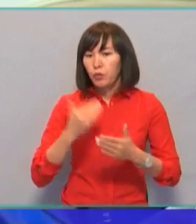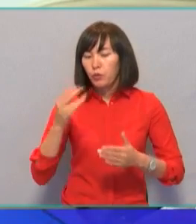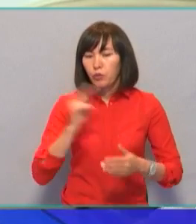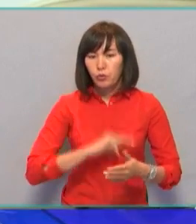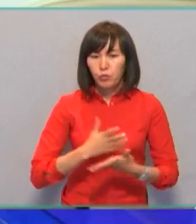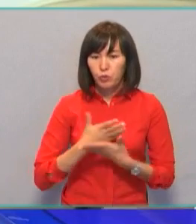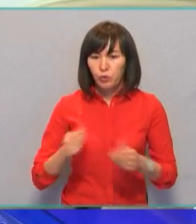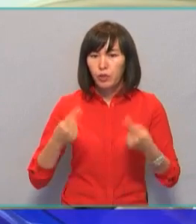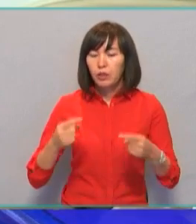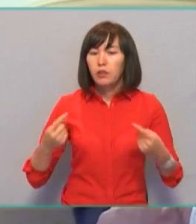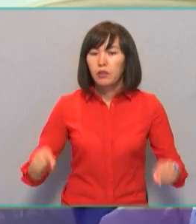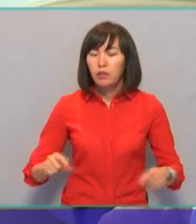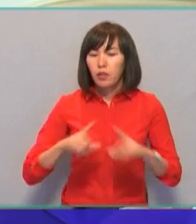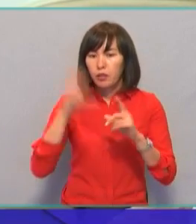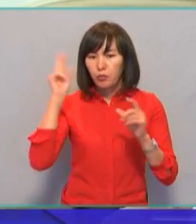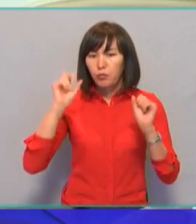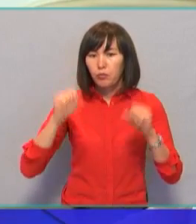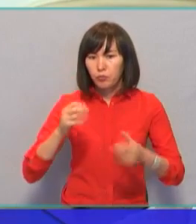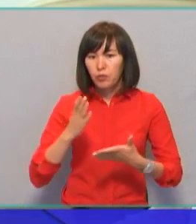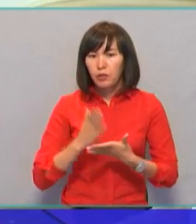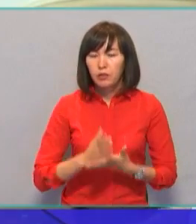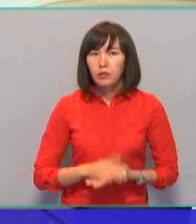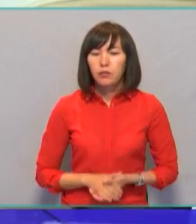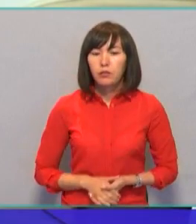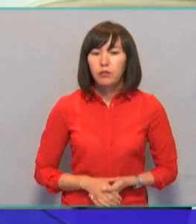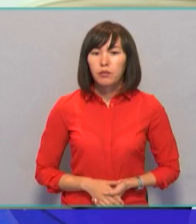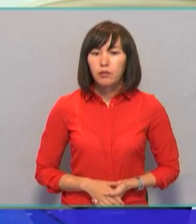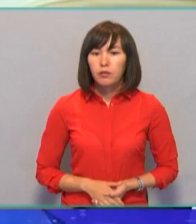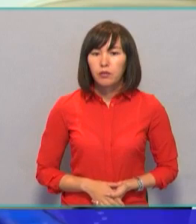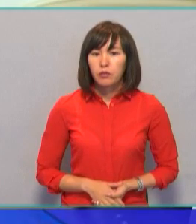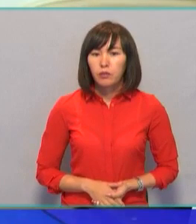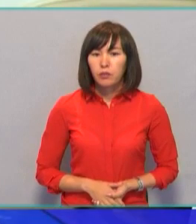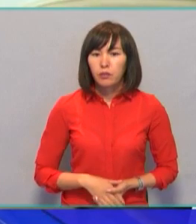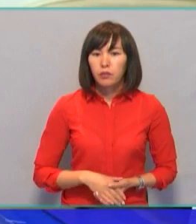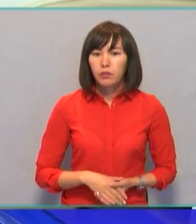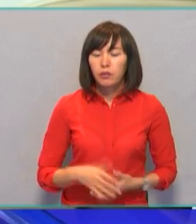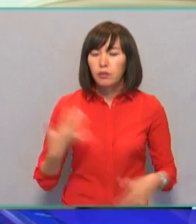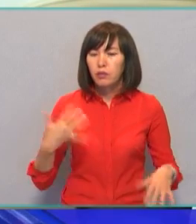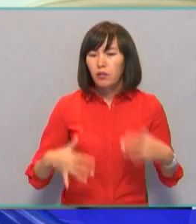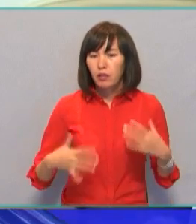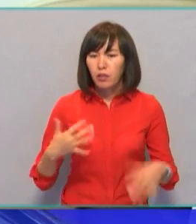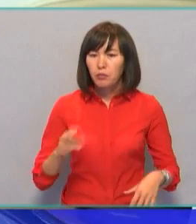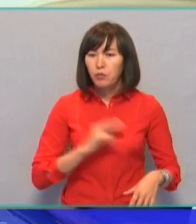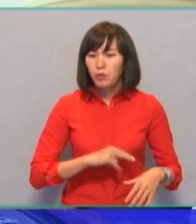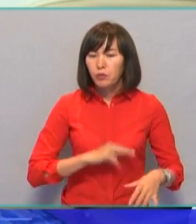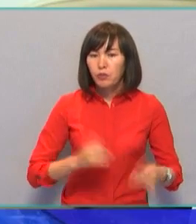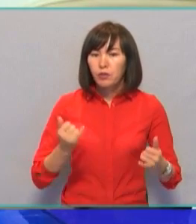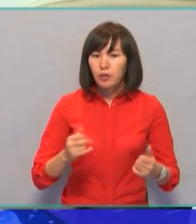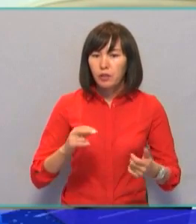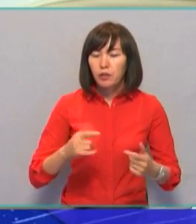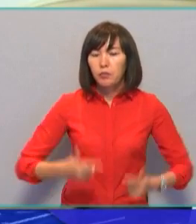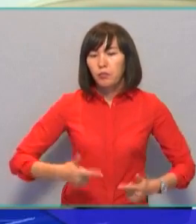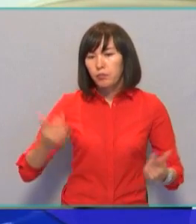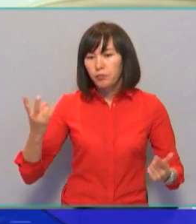істемейді. Кейбір енді мектептерде мүмкін істейтін шығар, барлығы істемейді деп айтуға да болмайды. Бірақ нашарлап кеткен. Біз қазір осыны жөндеуіміз